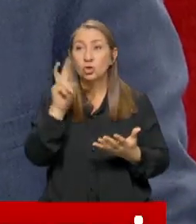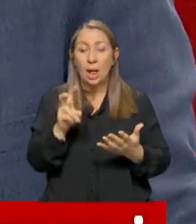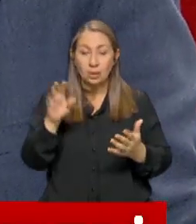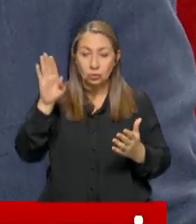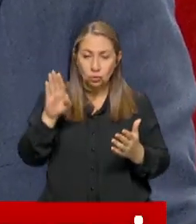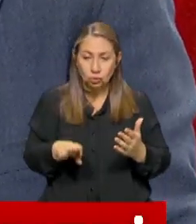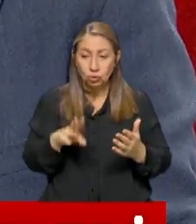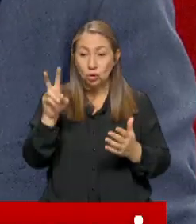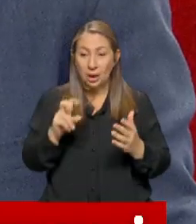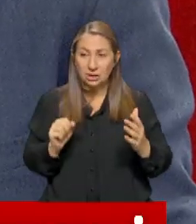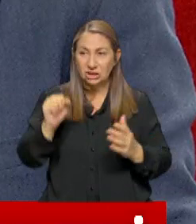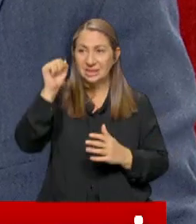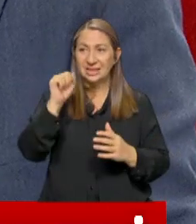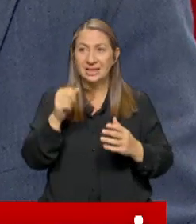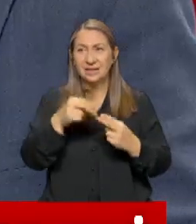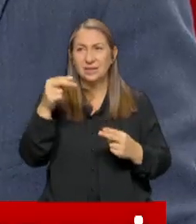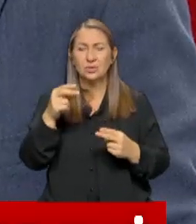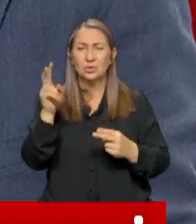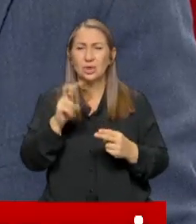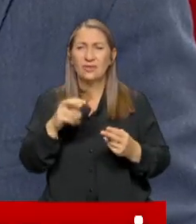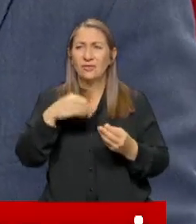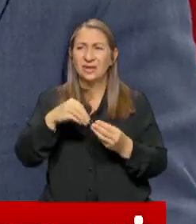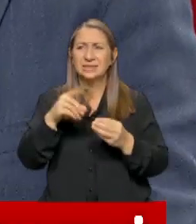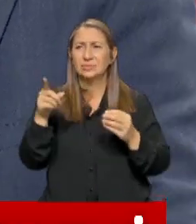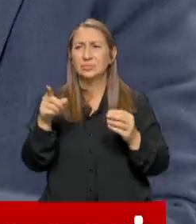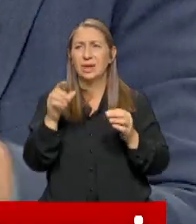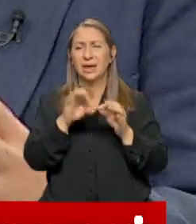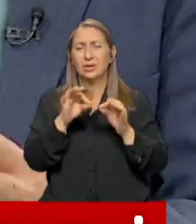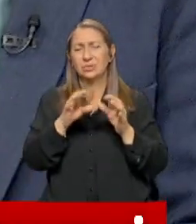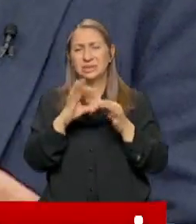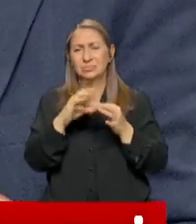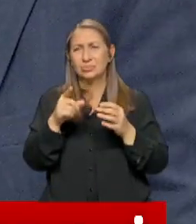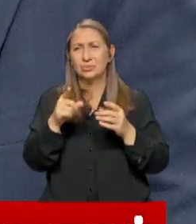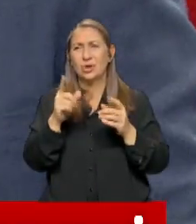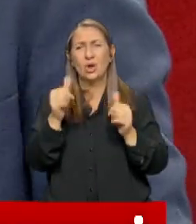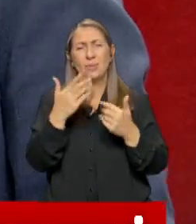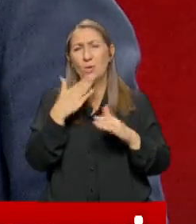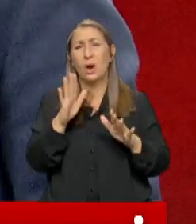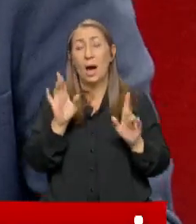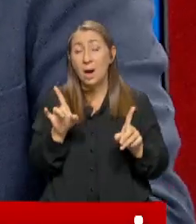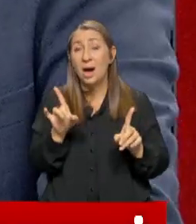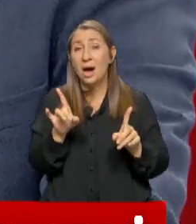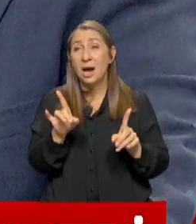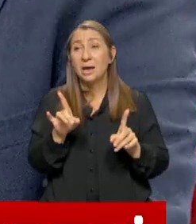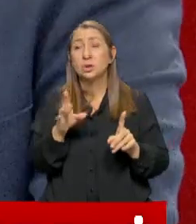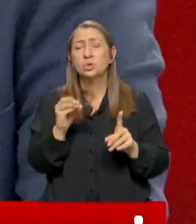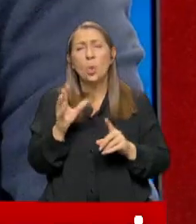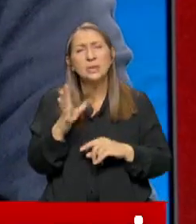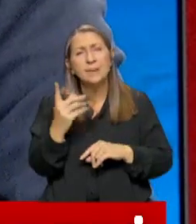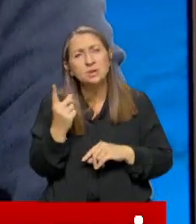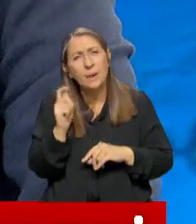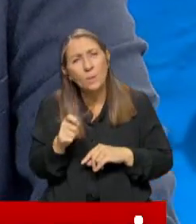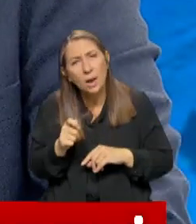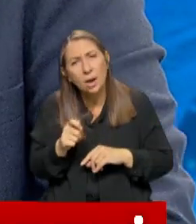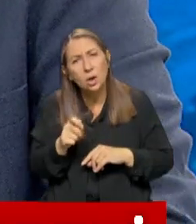düştü dolar çıktı hikayesine bakıyor doların artık Faizin şunu bunun bu ülke arama için böyle parametrenin çok böyle bir kalmadı ama Ya çok acayip bir şey